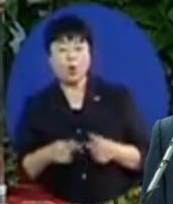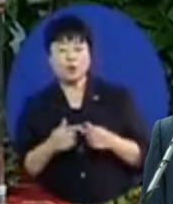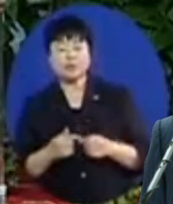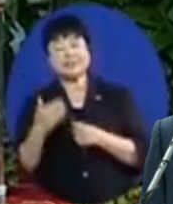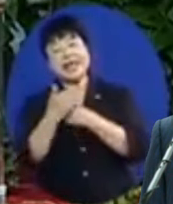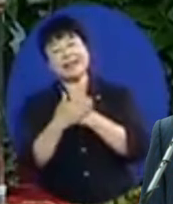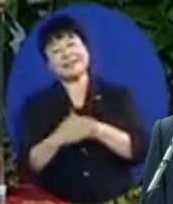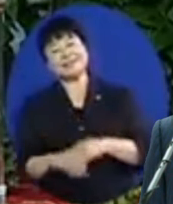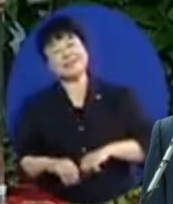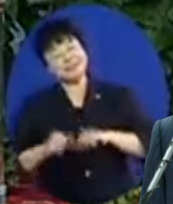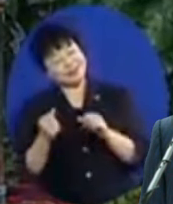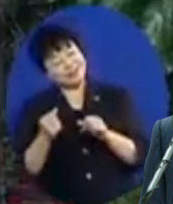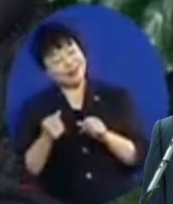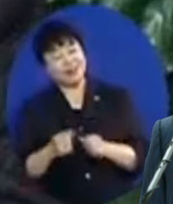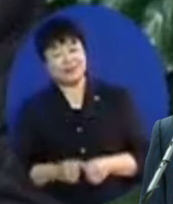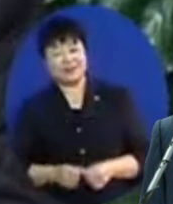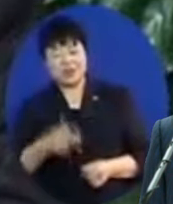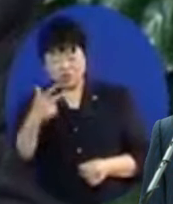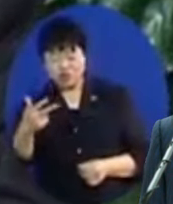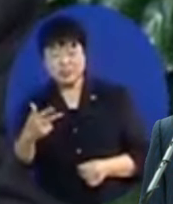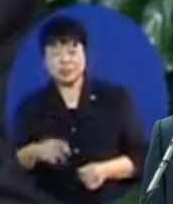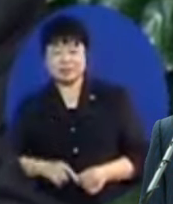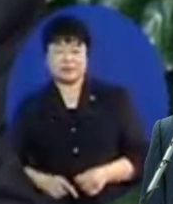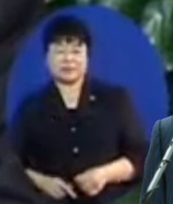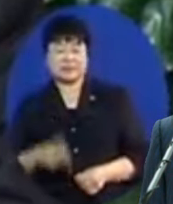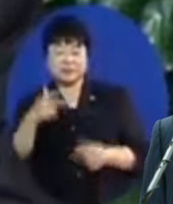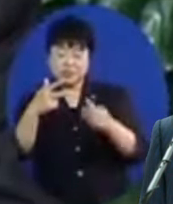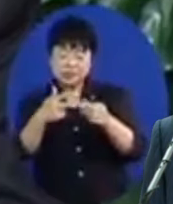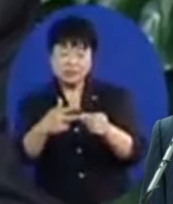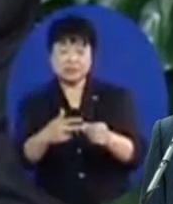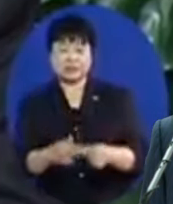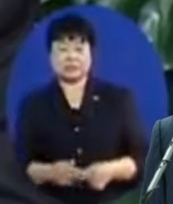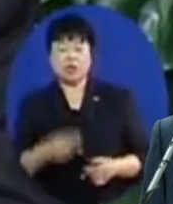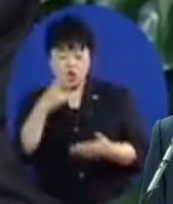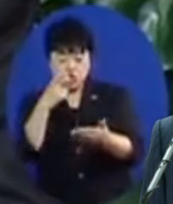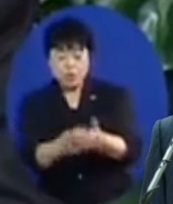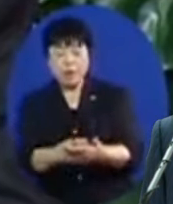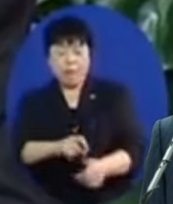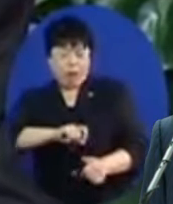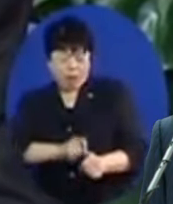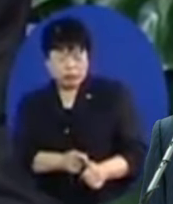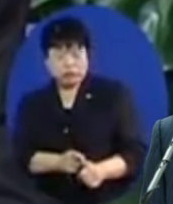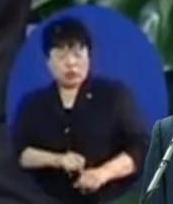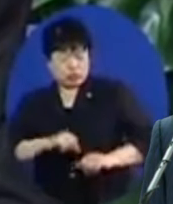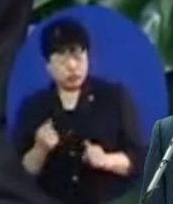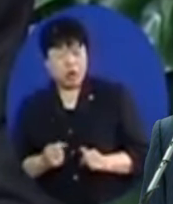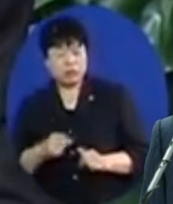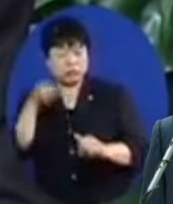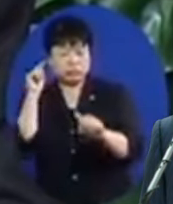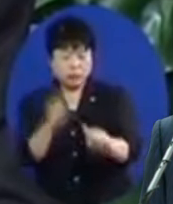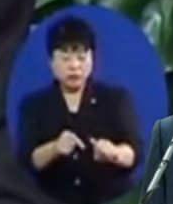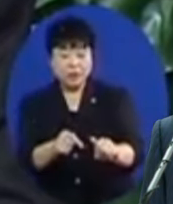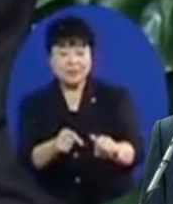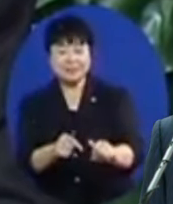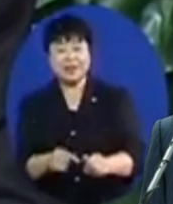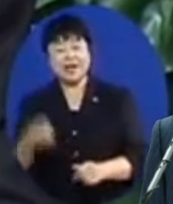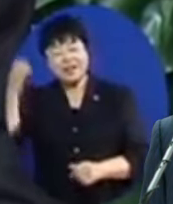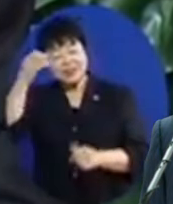강제로 율법은 하라 하지 마라 명하지만 하나님의 성령은 우리가